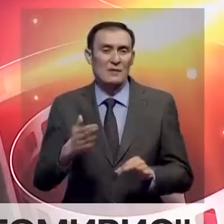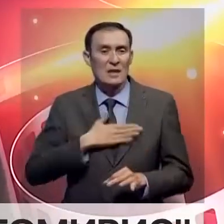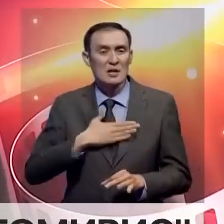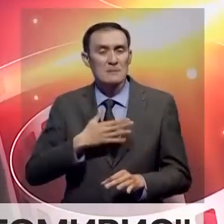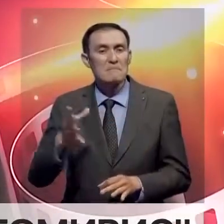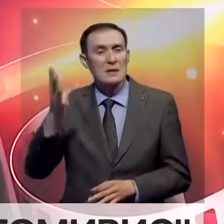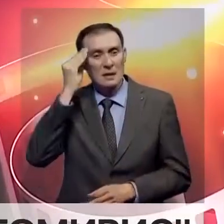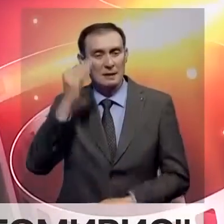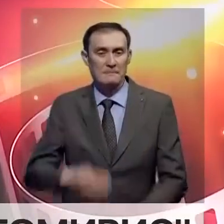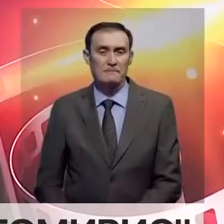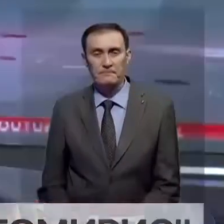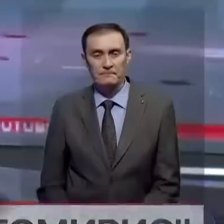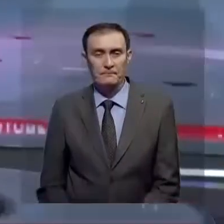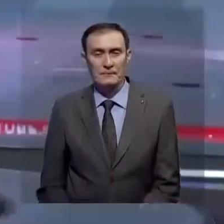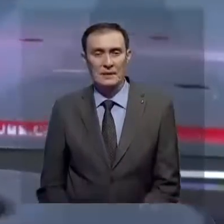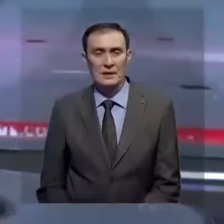видение.